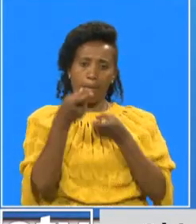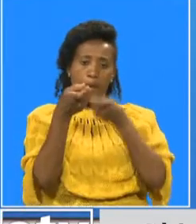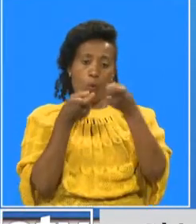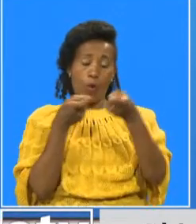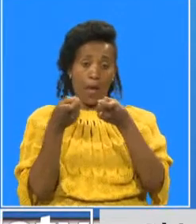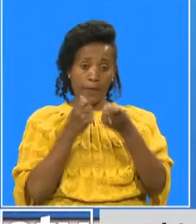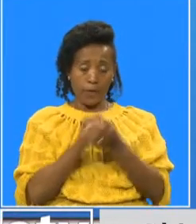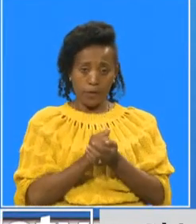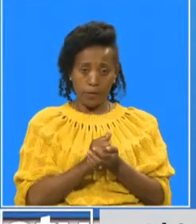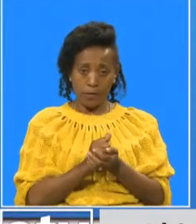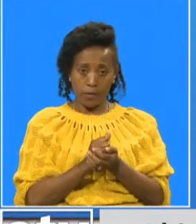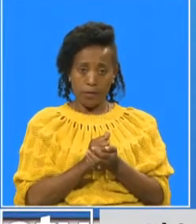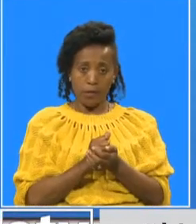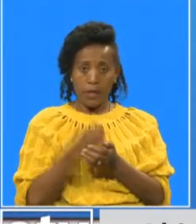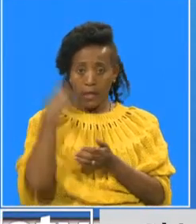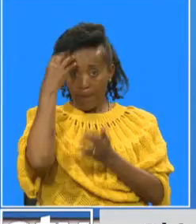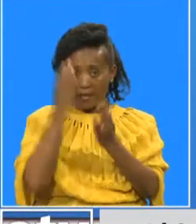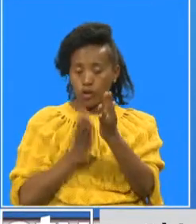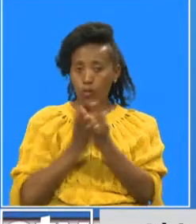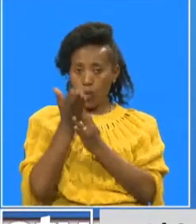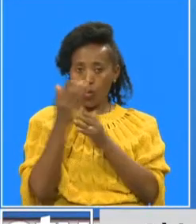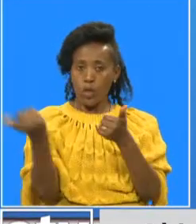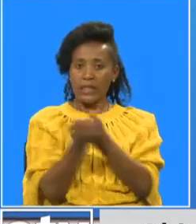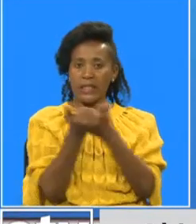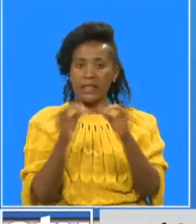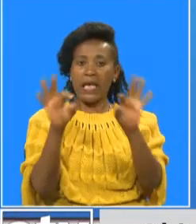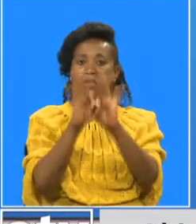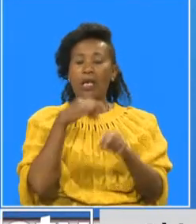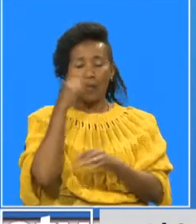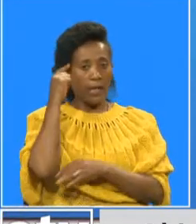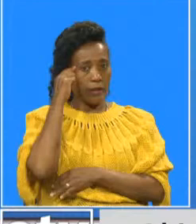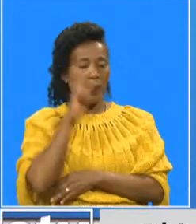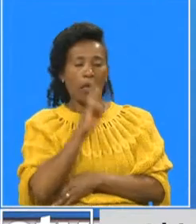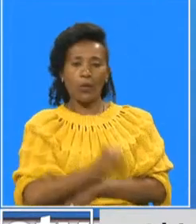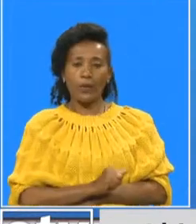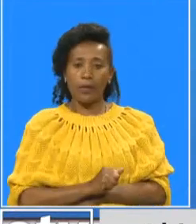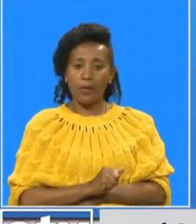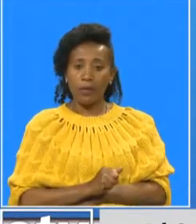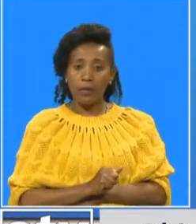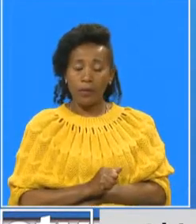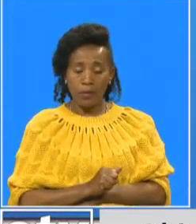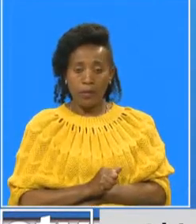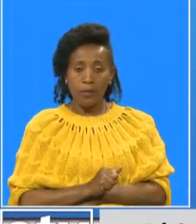ማድረግ ከመንግስት በኩል ክትትል ያስፈልጋል ብዬ አስባለሁ።